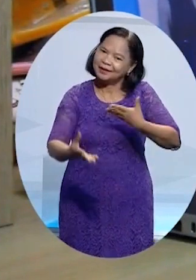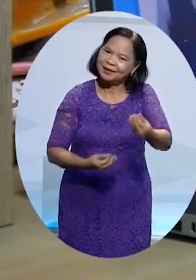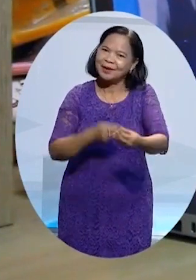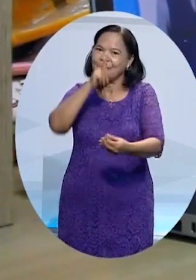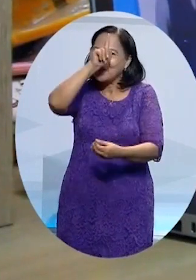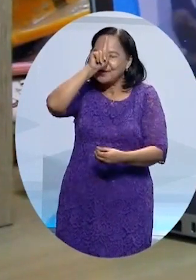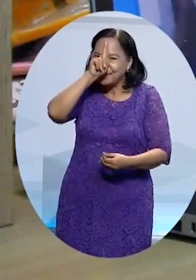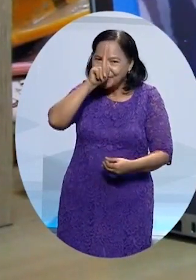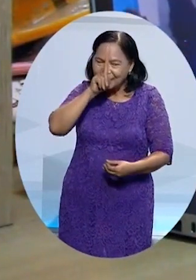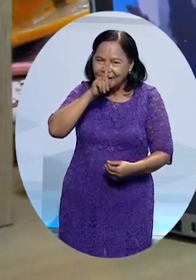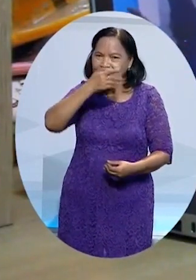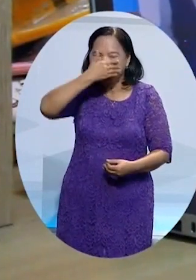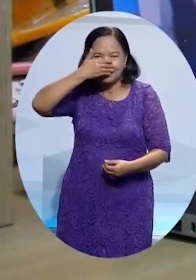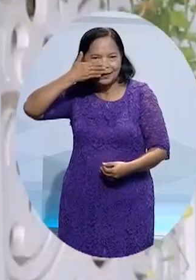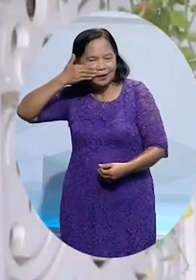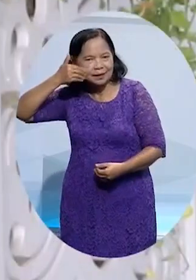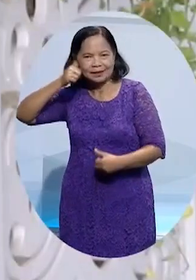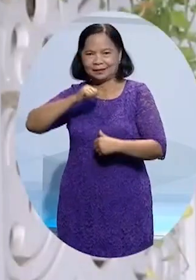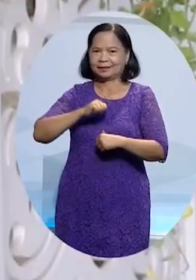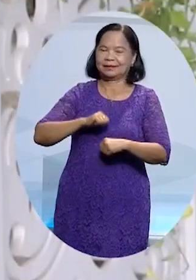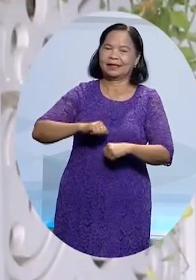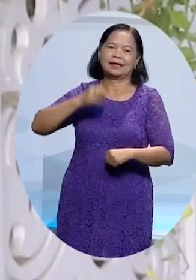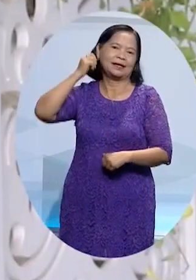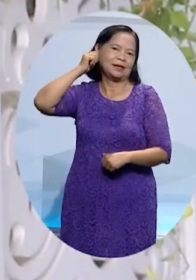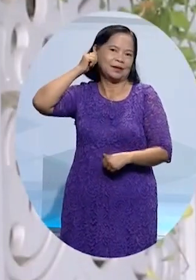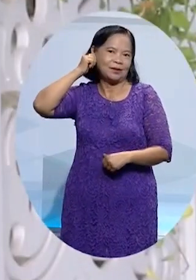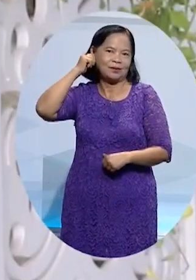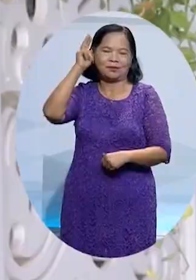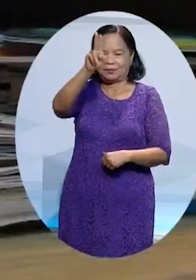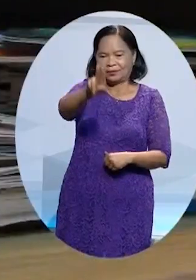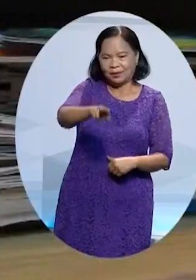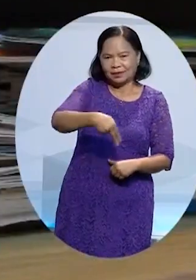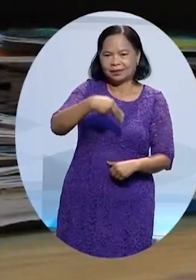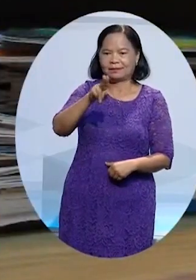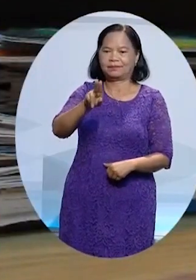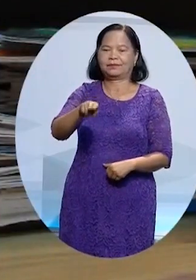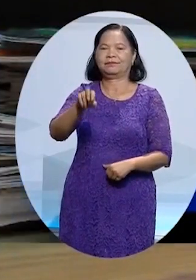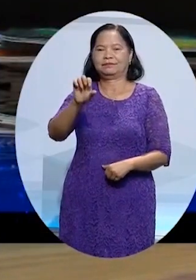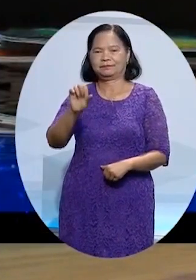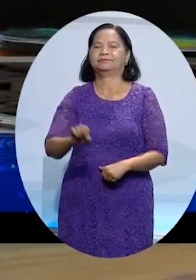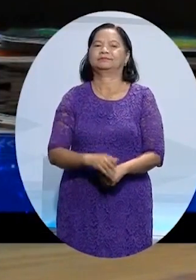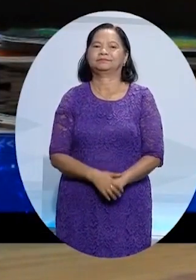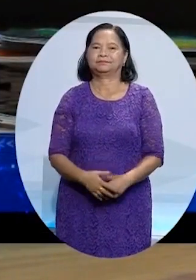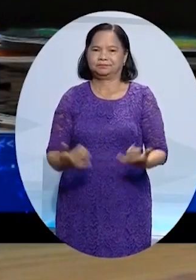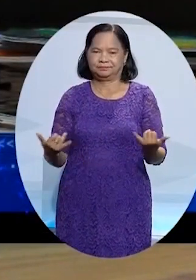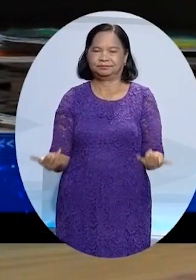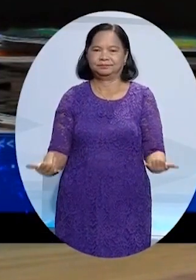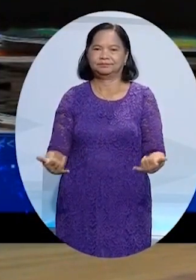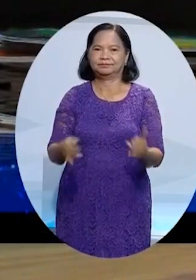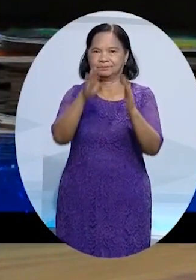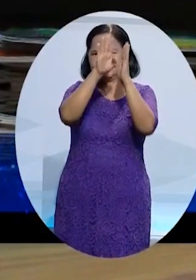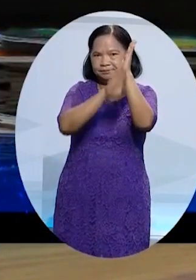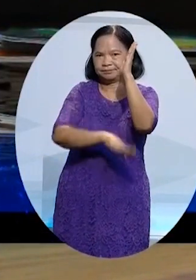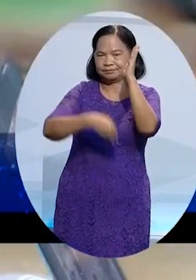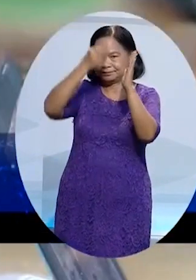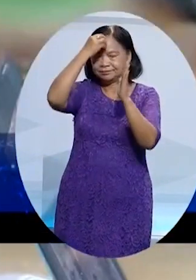cũng cải thiện, đặc biệt là có các thầy cô của Edupia luôn quan tâm chăm sóc. Tính đến nay, chương trình học Edupia đã giúp được